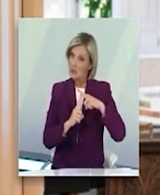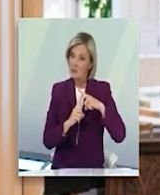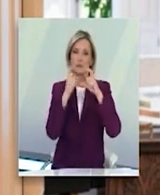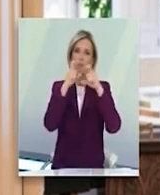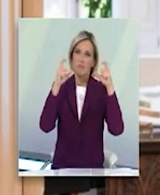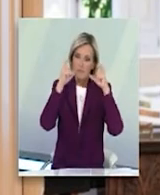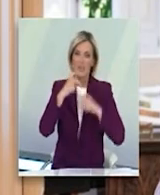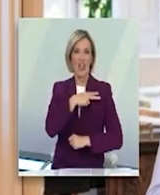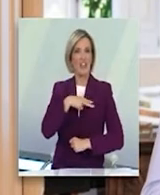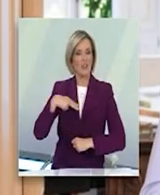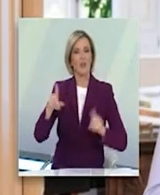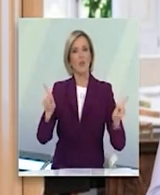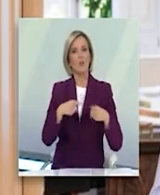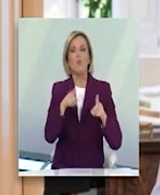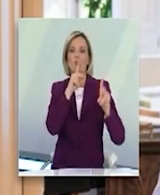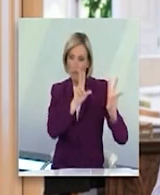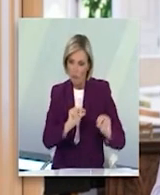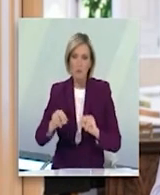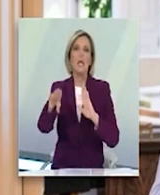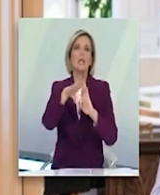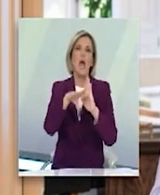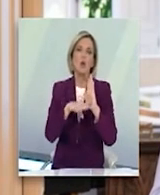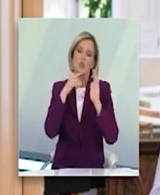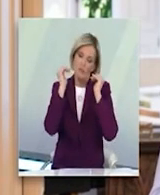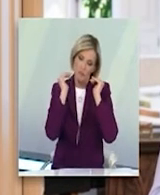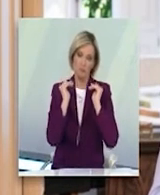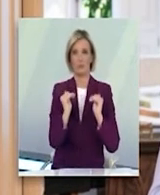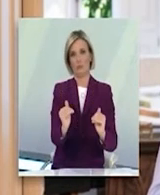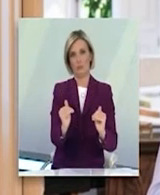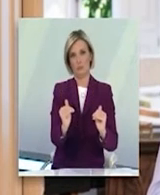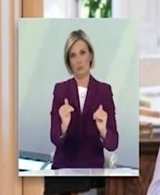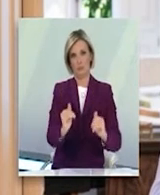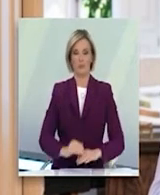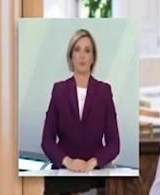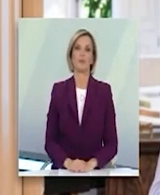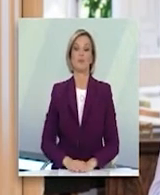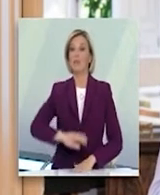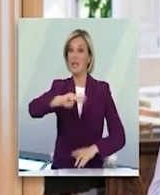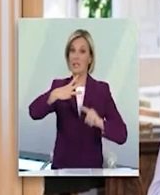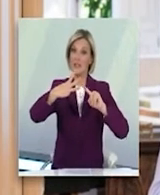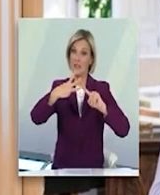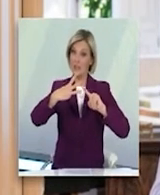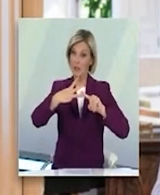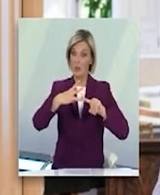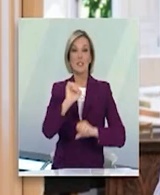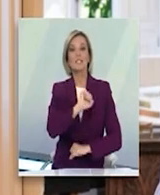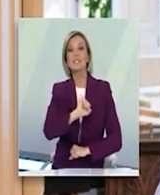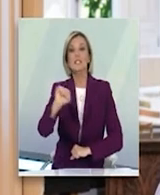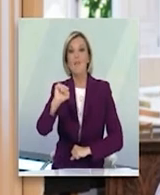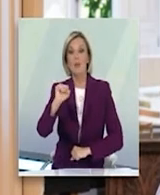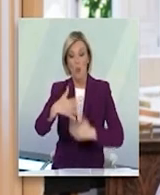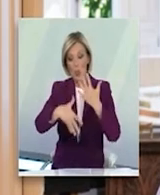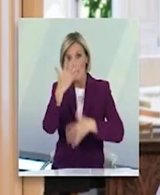προσωπικό, όπως και όλοι οι υπόλοιποι κανόνες προστασίας της θέσης. Τρίτον, το Σάββατο 15